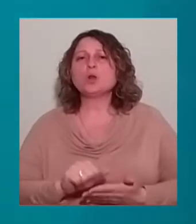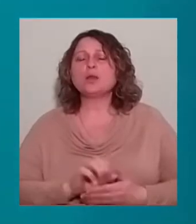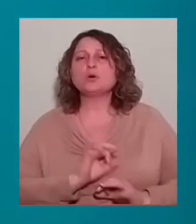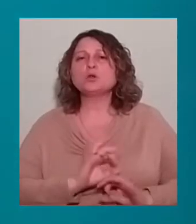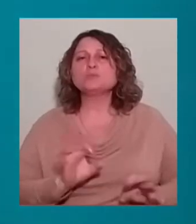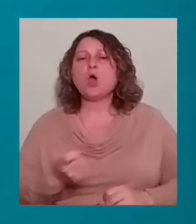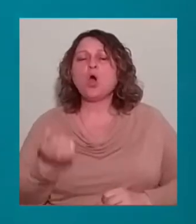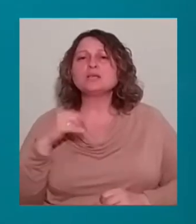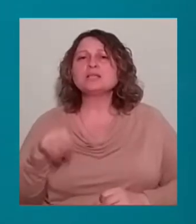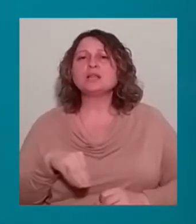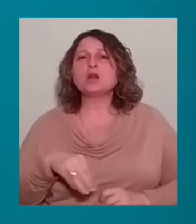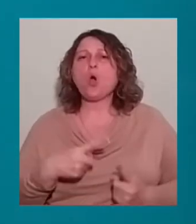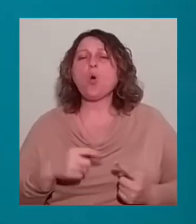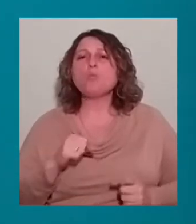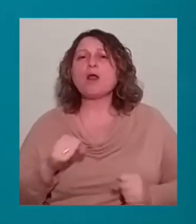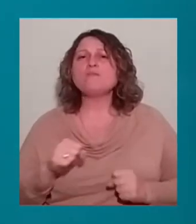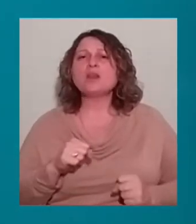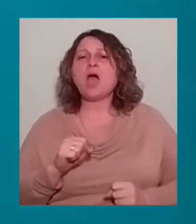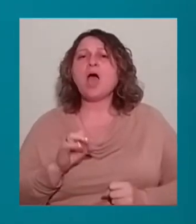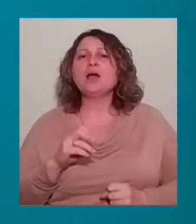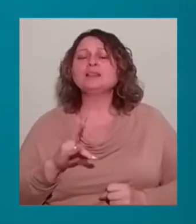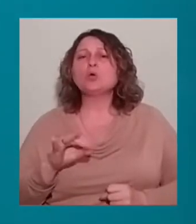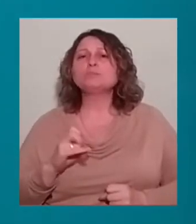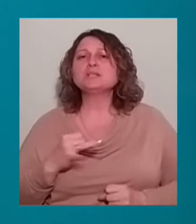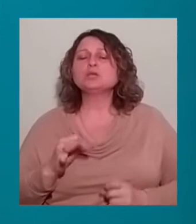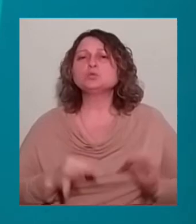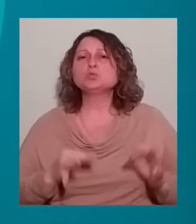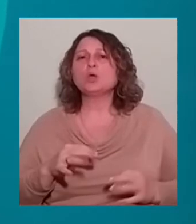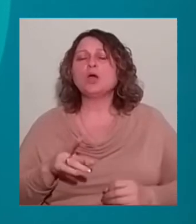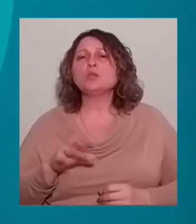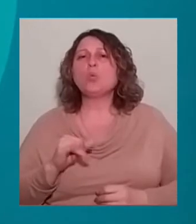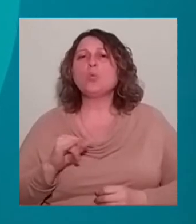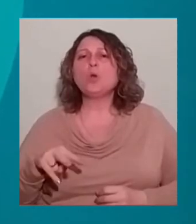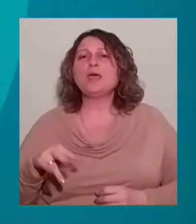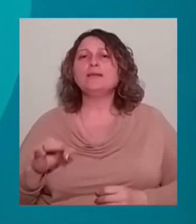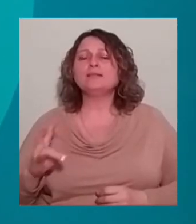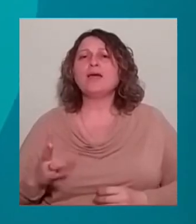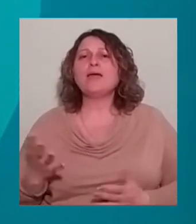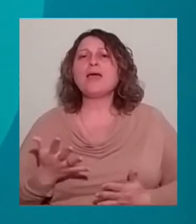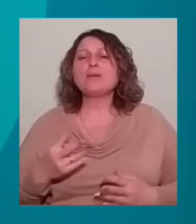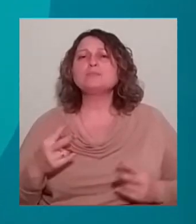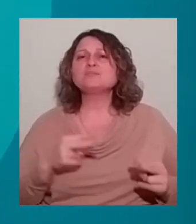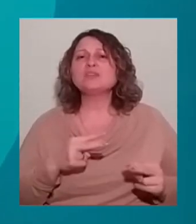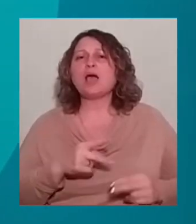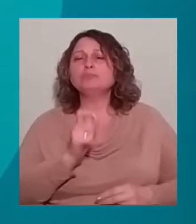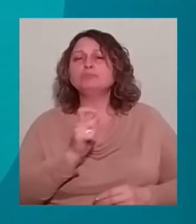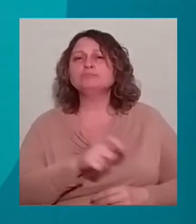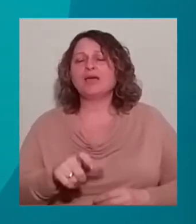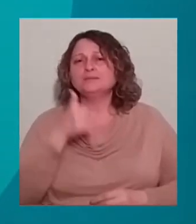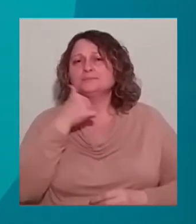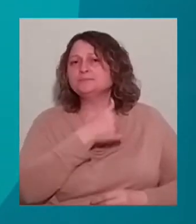Одеського територіального управління Національного антикорупційного бюро України Володимир Даулін. Яким саме свідкам оголошено про підозру, наразі